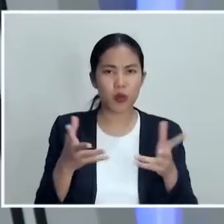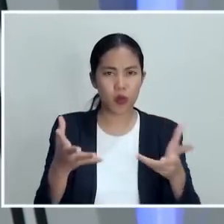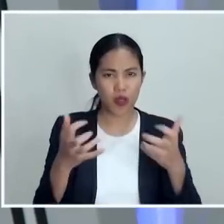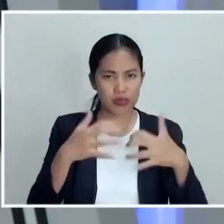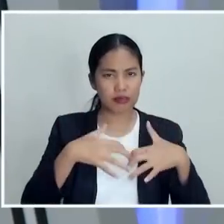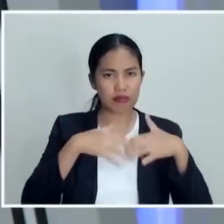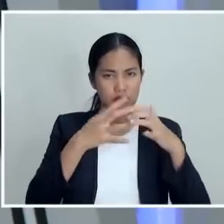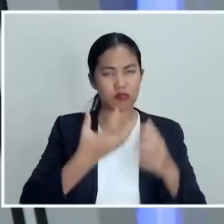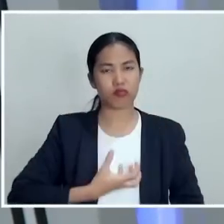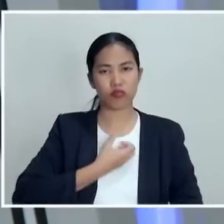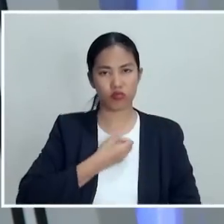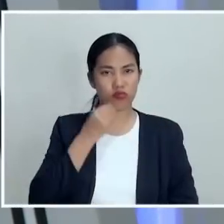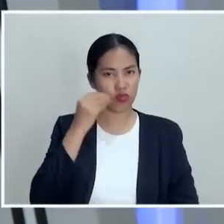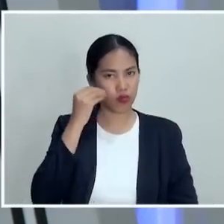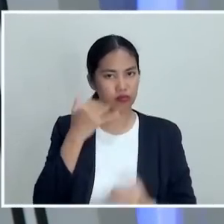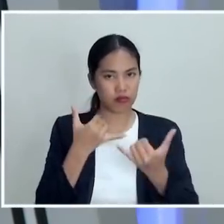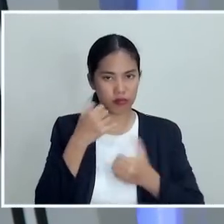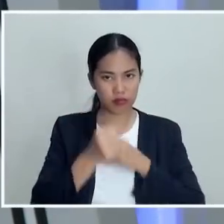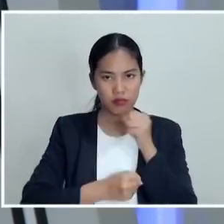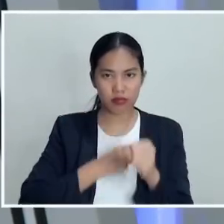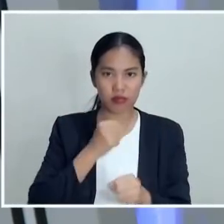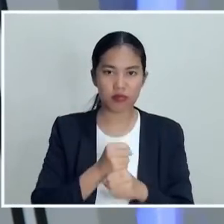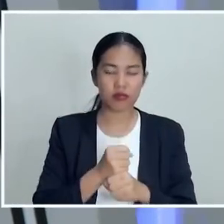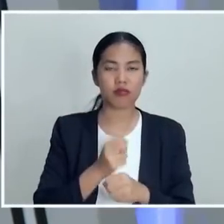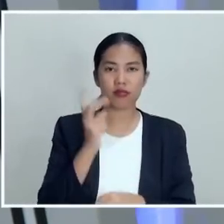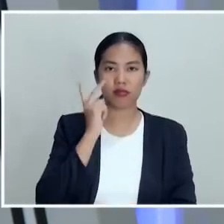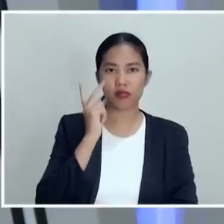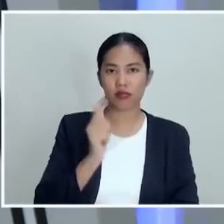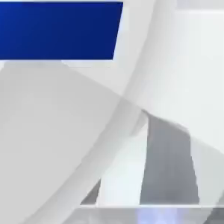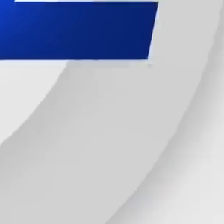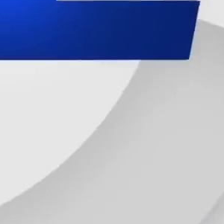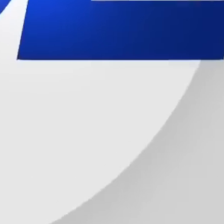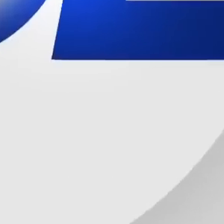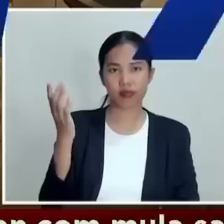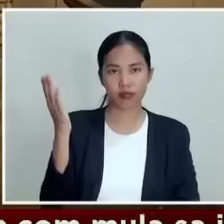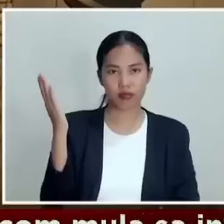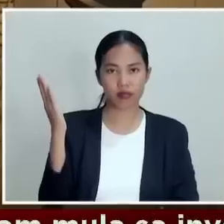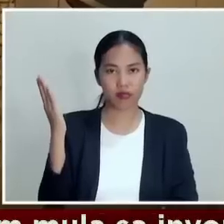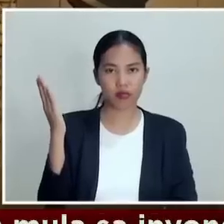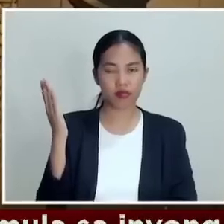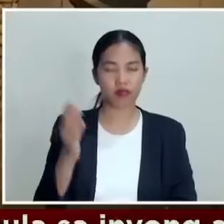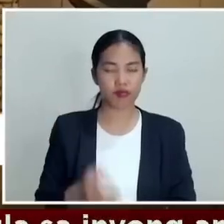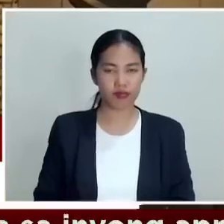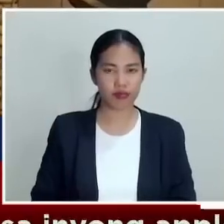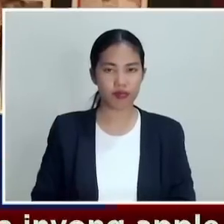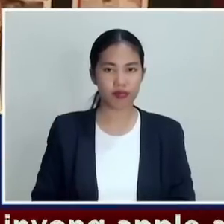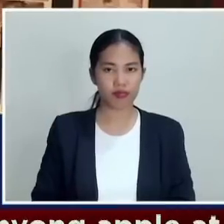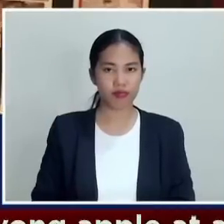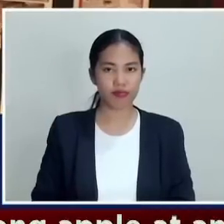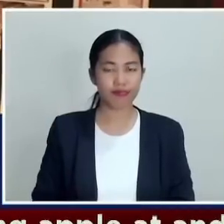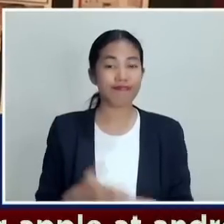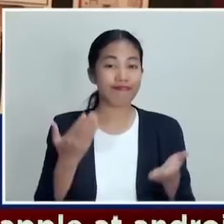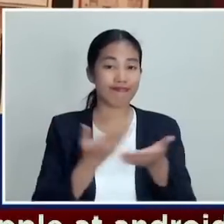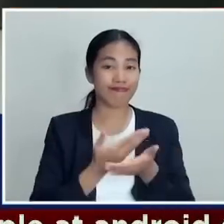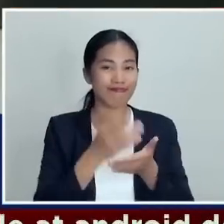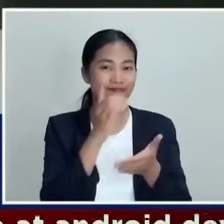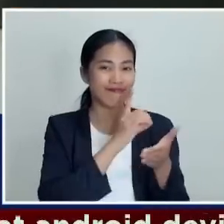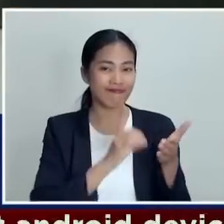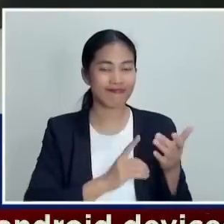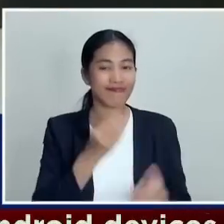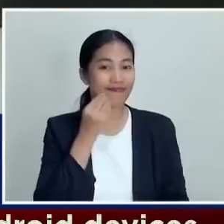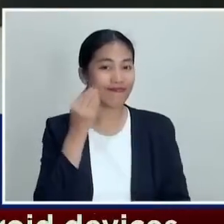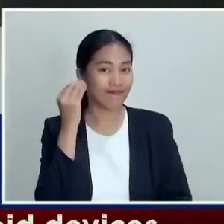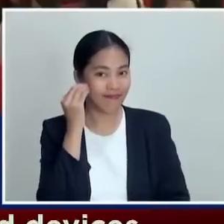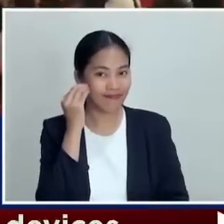ngayong taon. Nagpapatrol, Jackie Pascual. Mga bagong disenyo ng bahay at mga